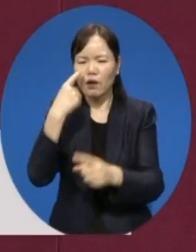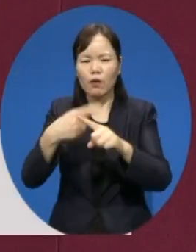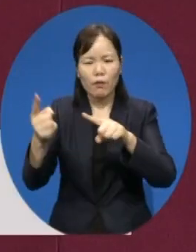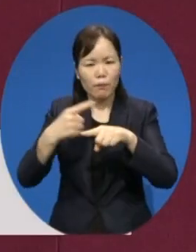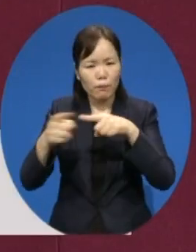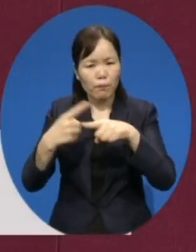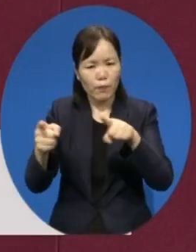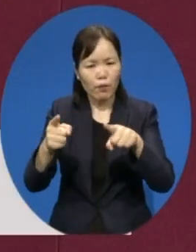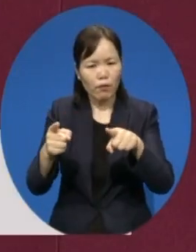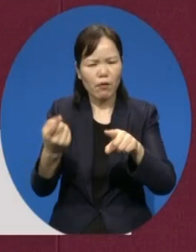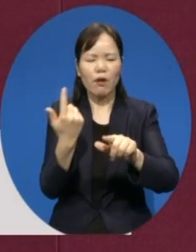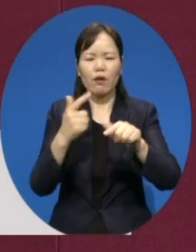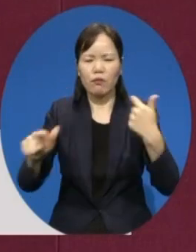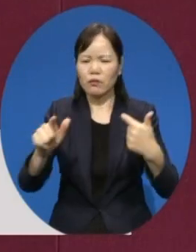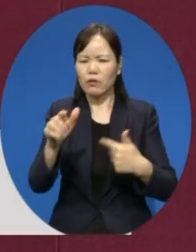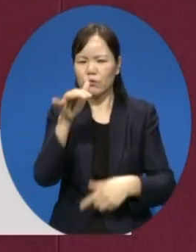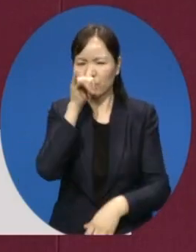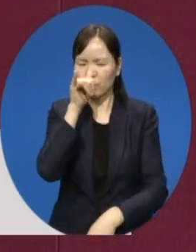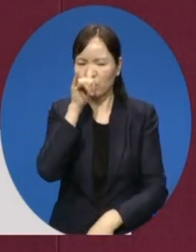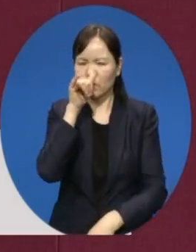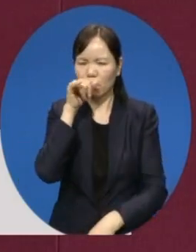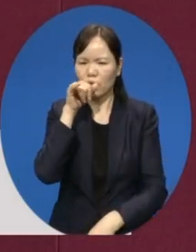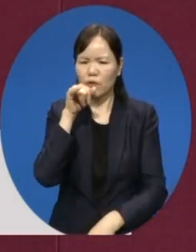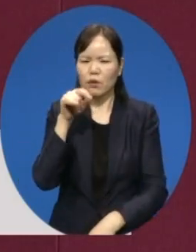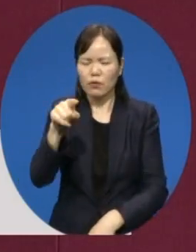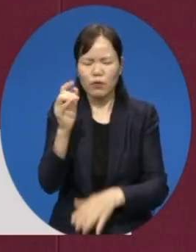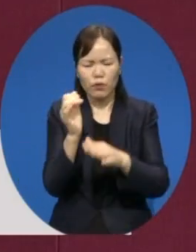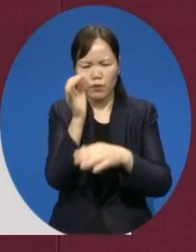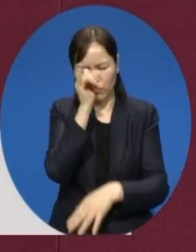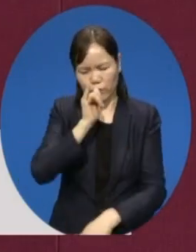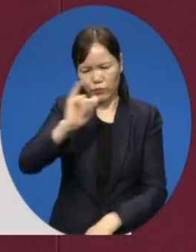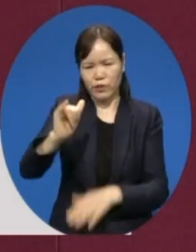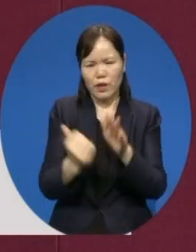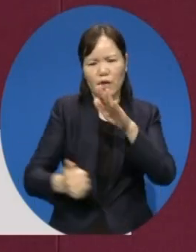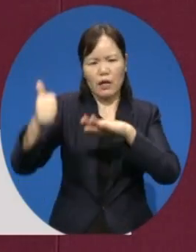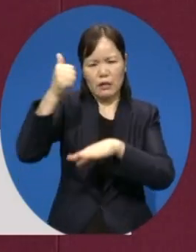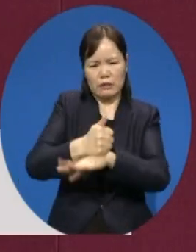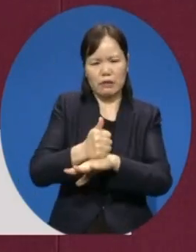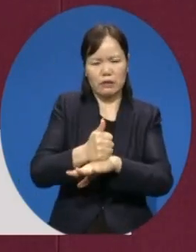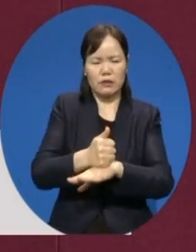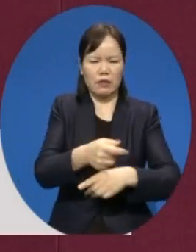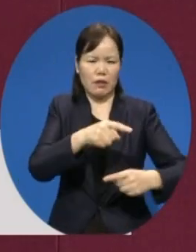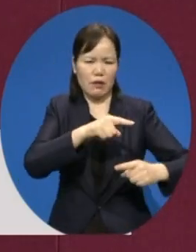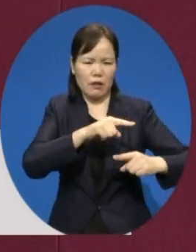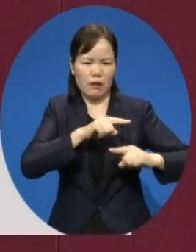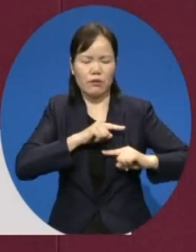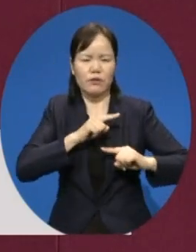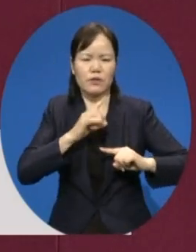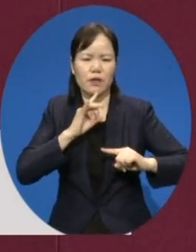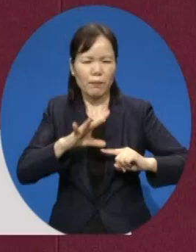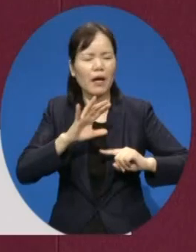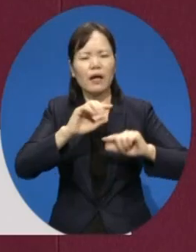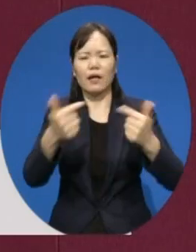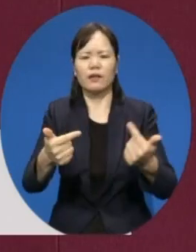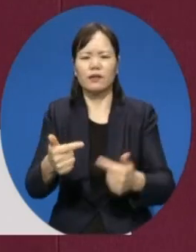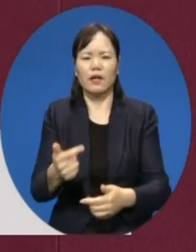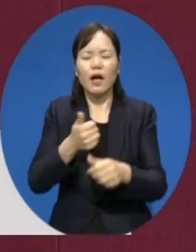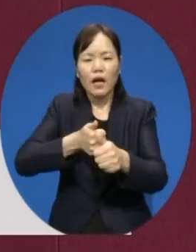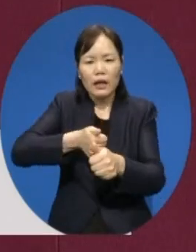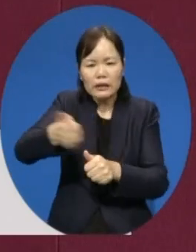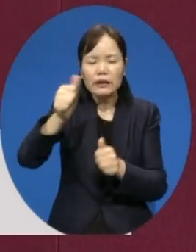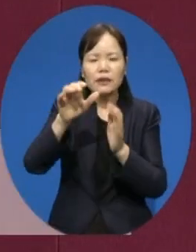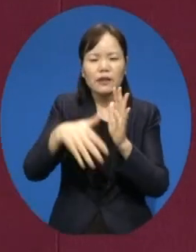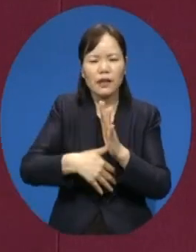있습니다. 그렇지만 그 어떤 위대한 성취도 명예의 흔적만 달고 있지는 못합니다. 승리를 얻는